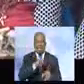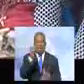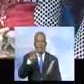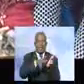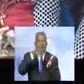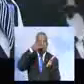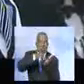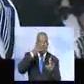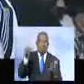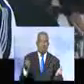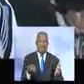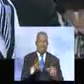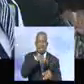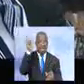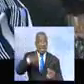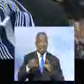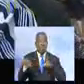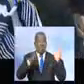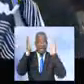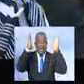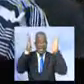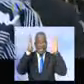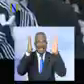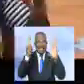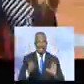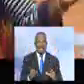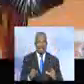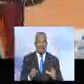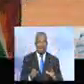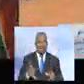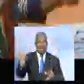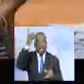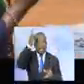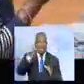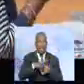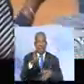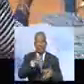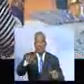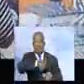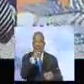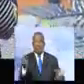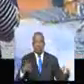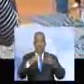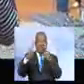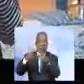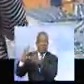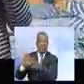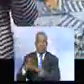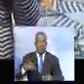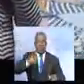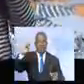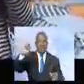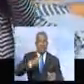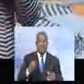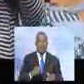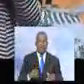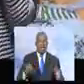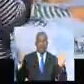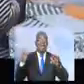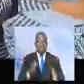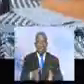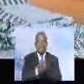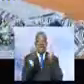laquelle il faut selon lui être vigilant. Clarisse Maï Kayo, députée de Benouillet et par ailleurs chef de la délégation, exhorte la population dans